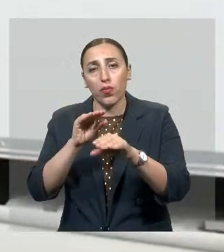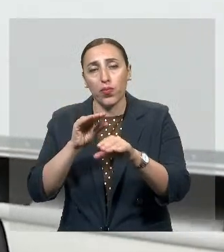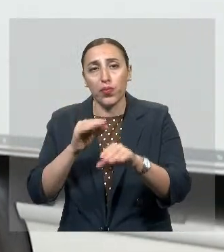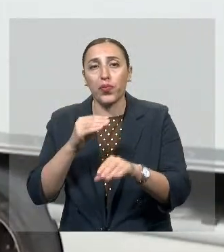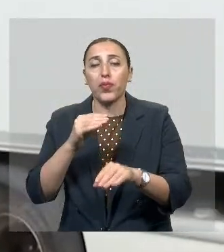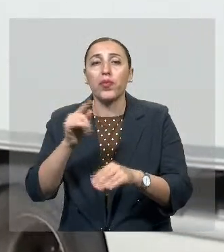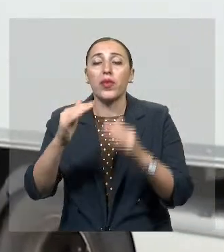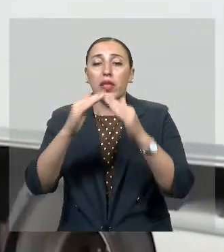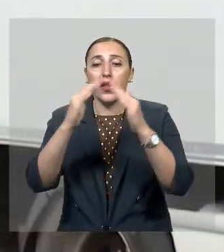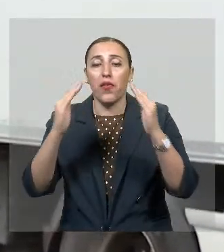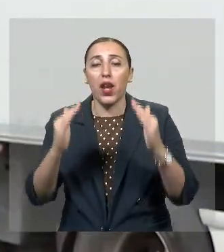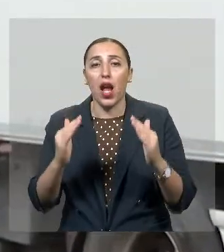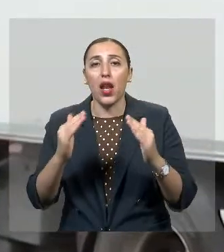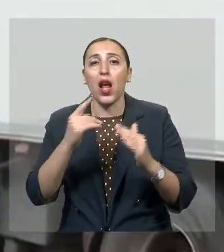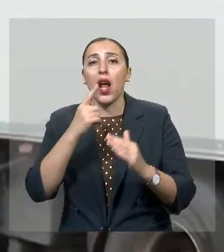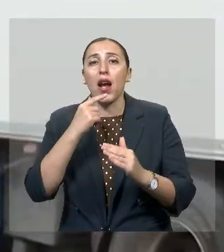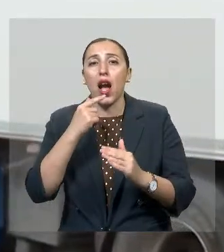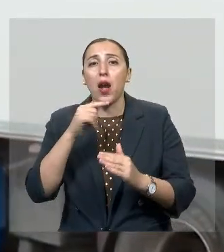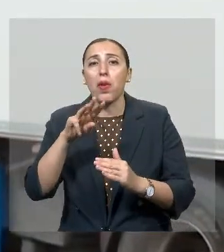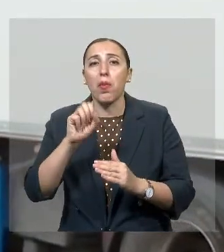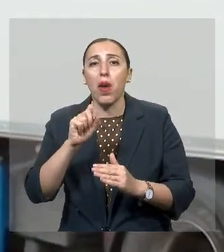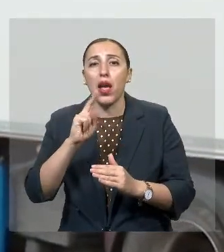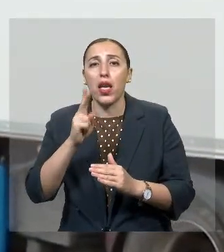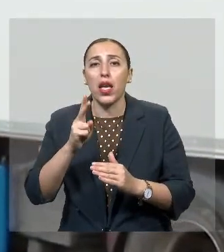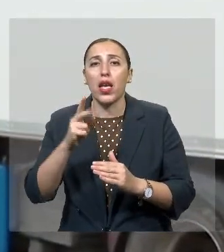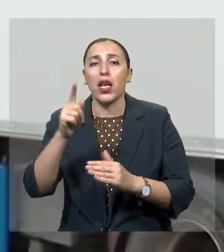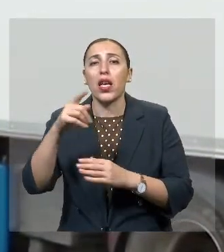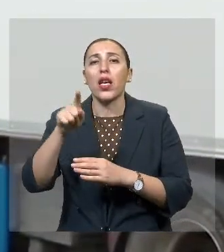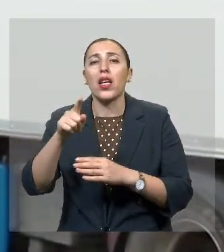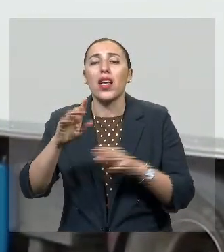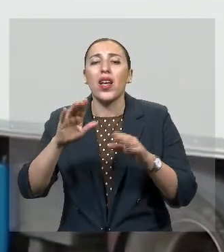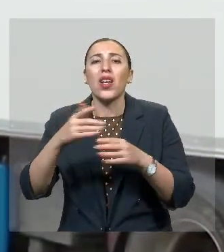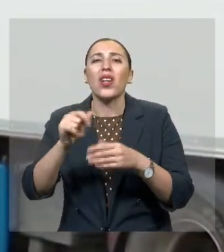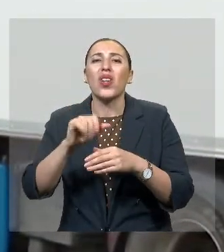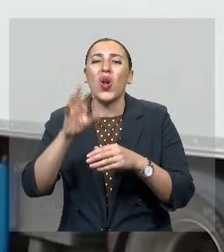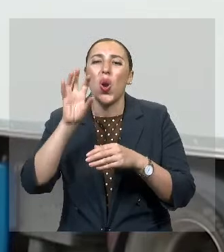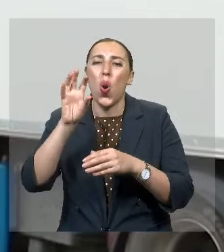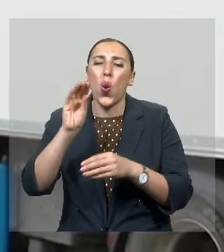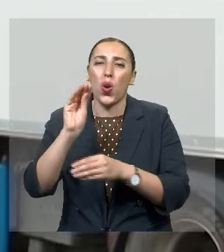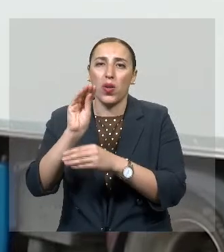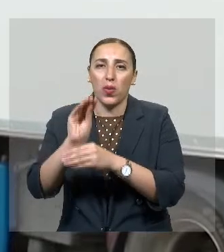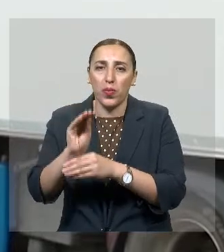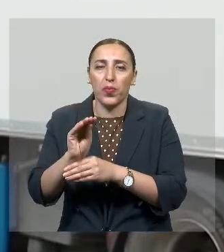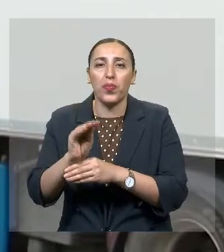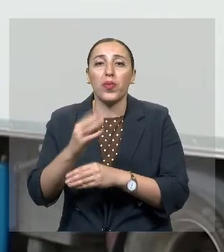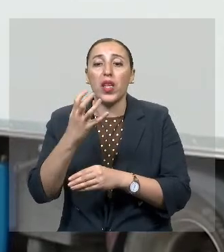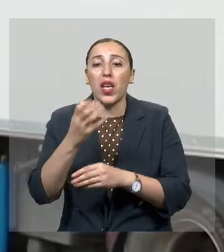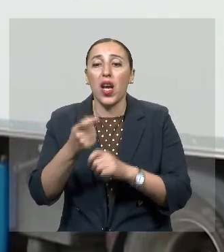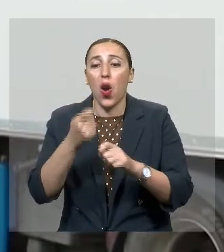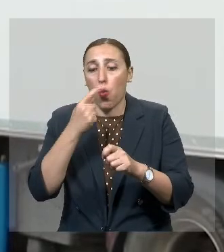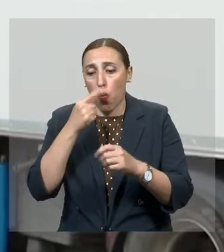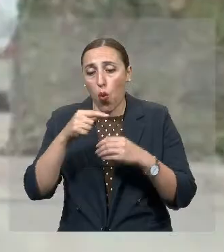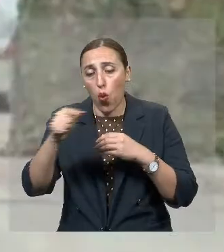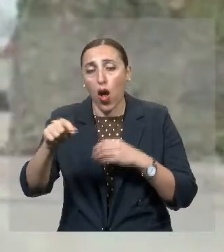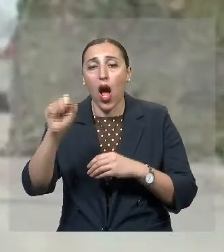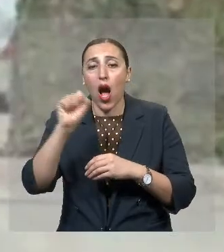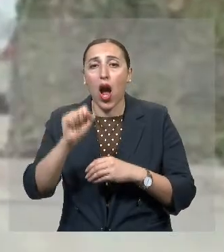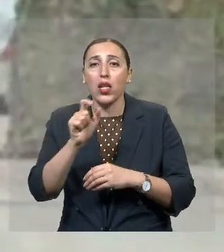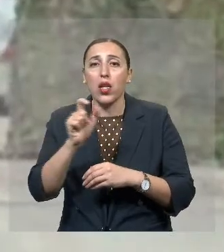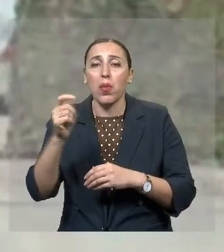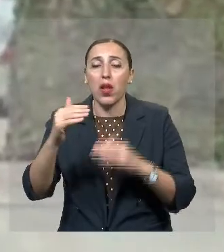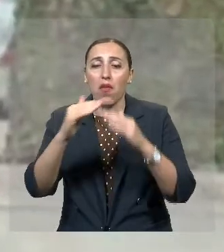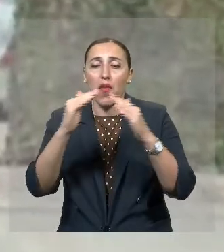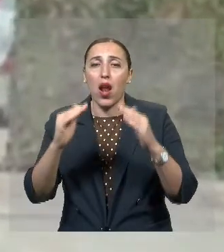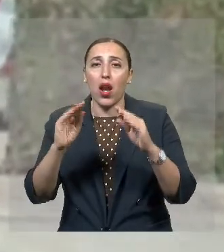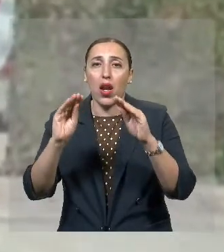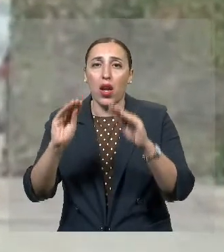կարմիր մահիկ կազմակերպության տարբերանշանով։ Հենակետից այս կողմ 500 մետրի վրա արցախցիների վրաններն են։ Ընդհանրապես